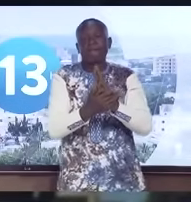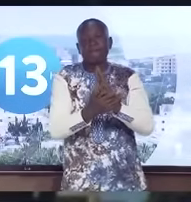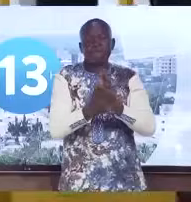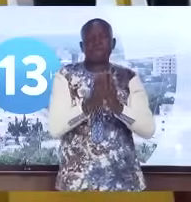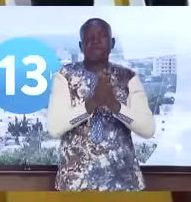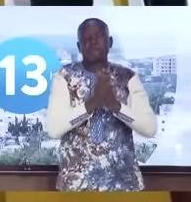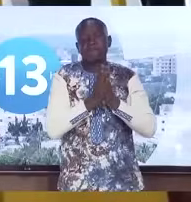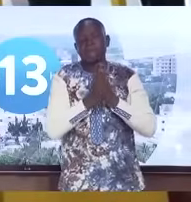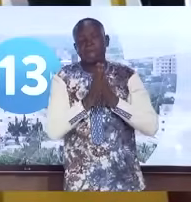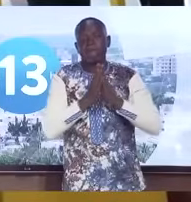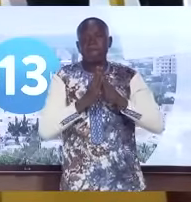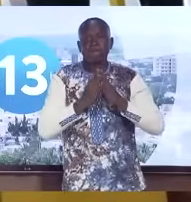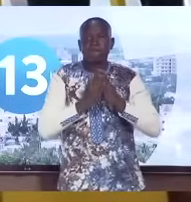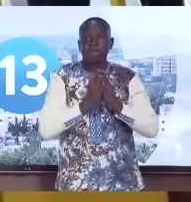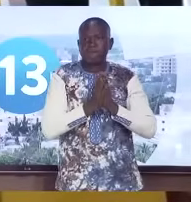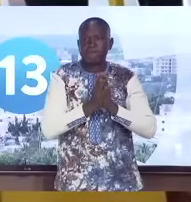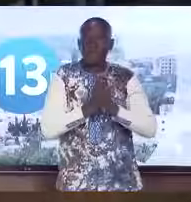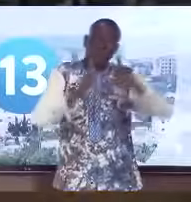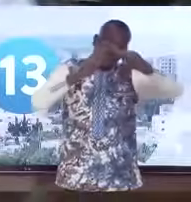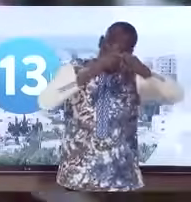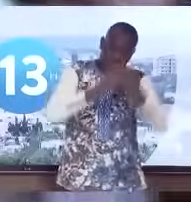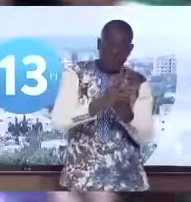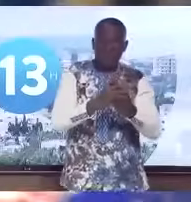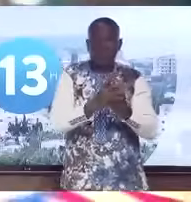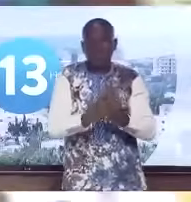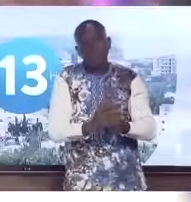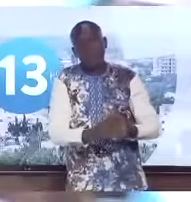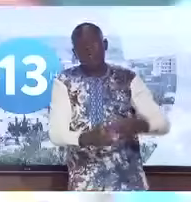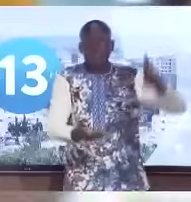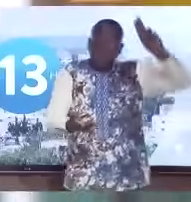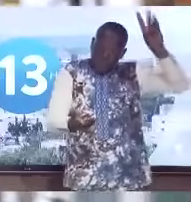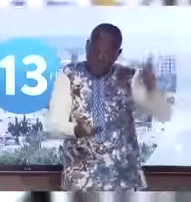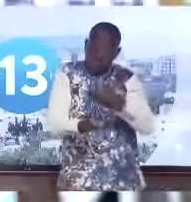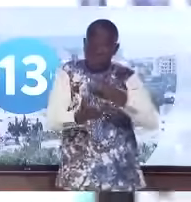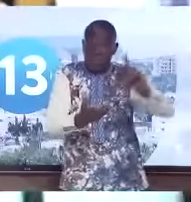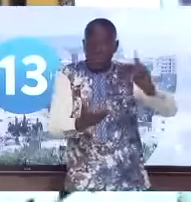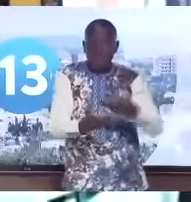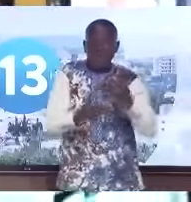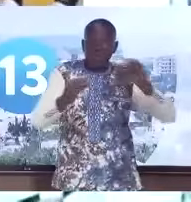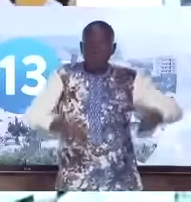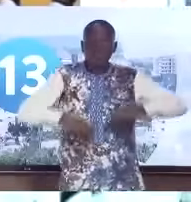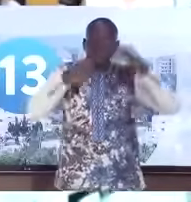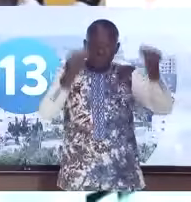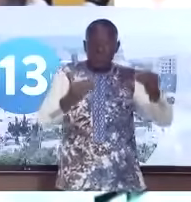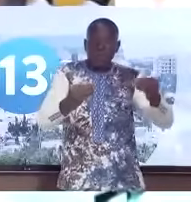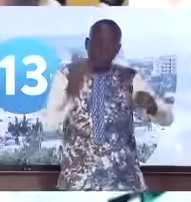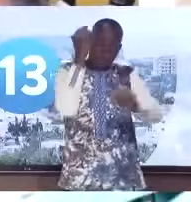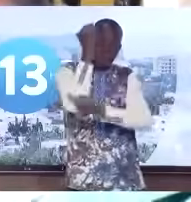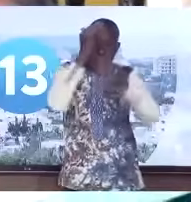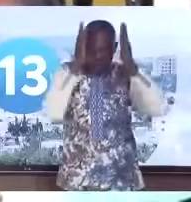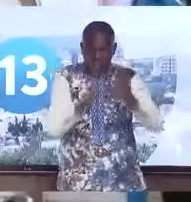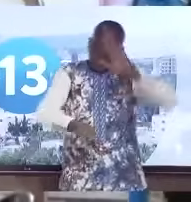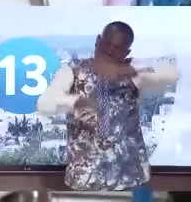Baro. Tout a commencé par l'hymne national, les Litaniens, pour traduire sa fibre patriotique. Et